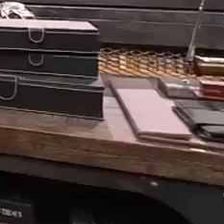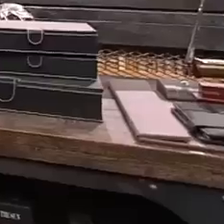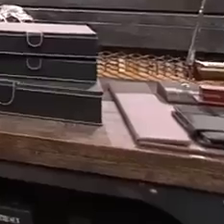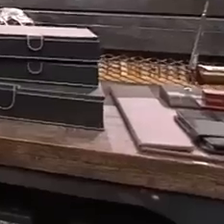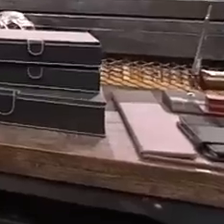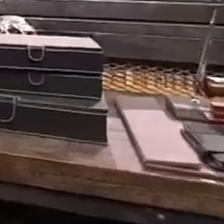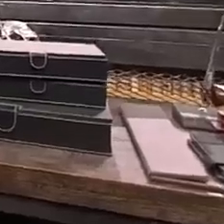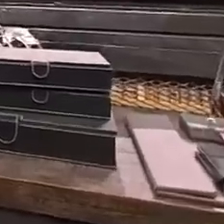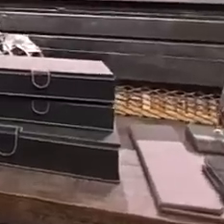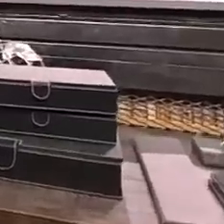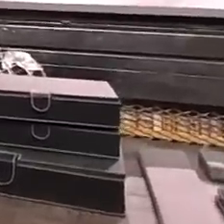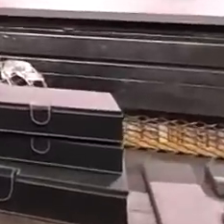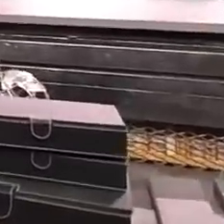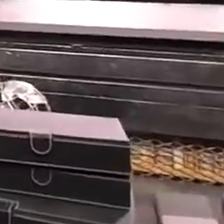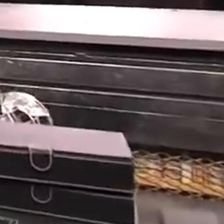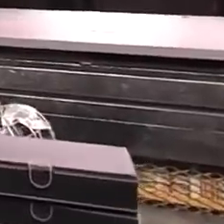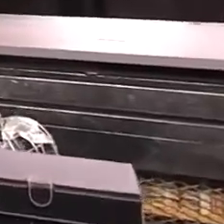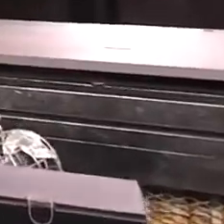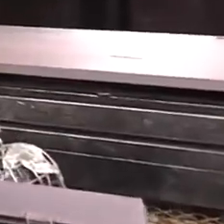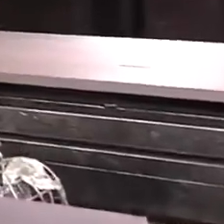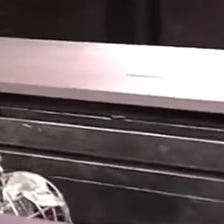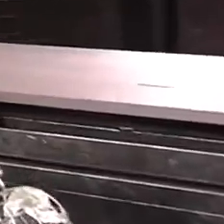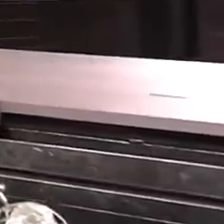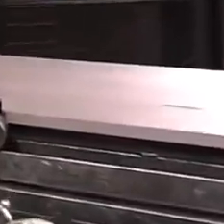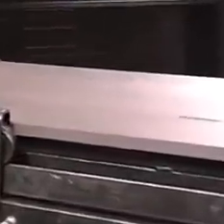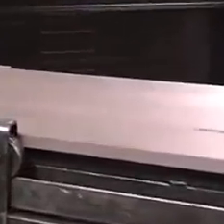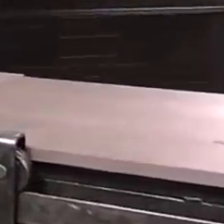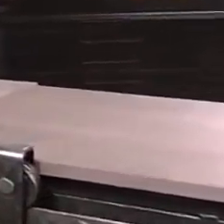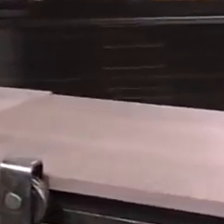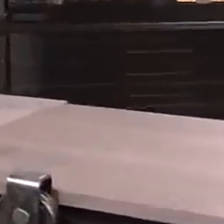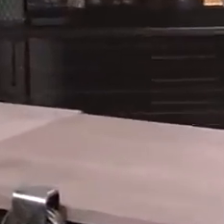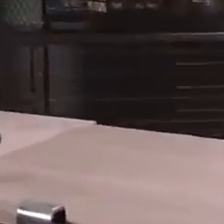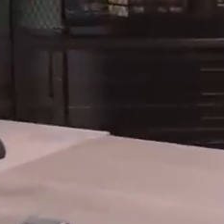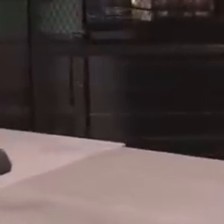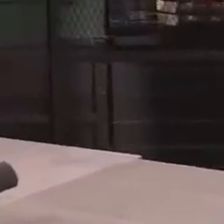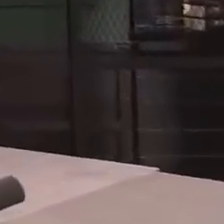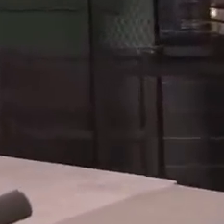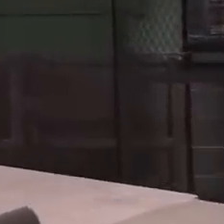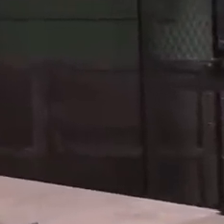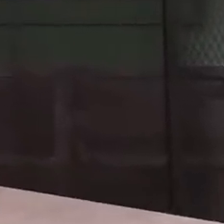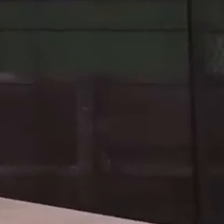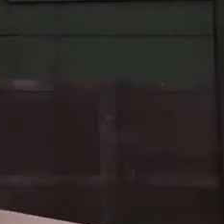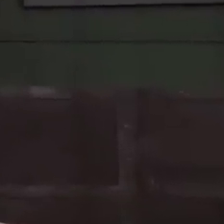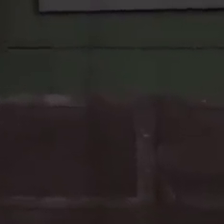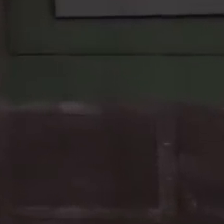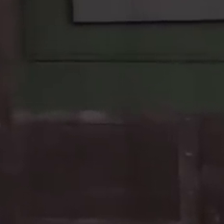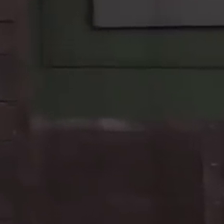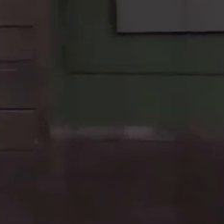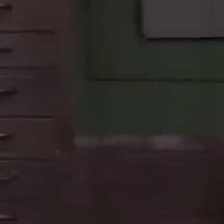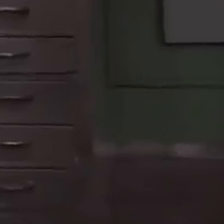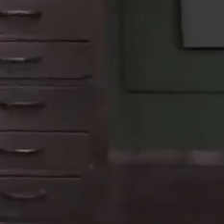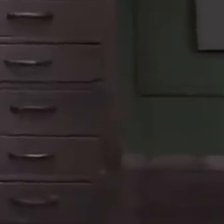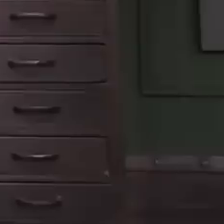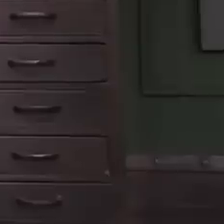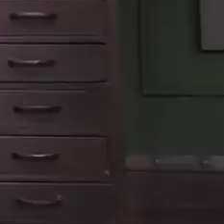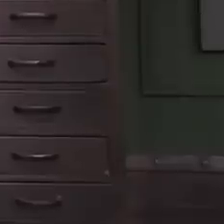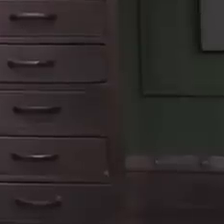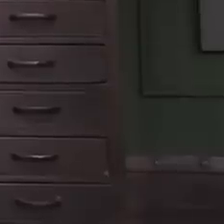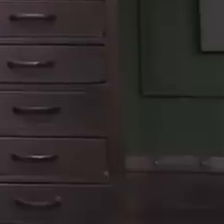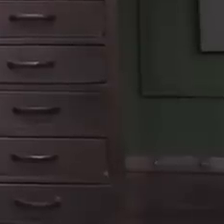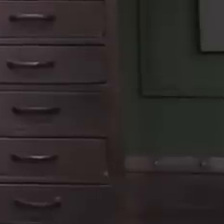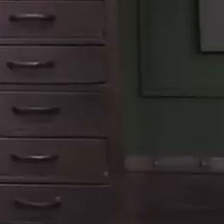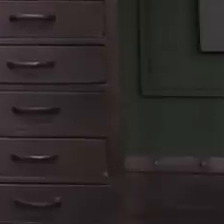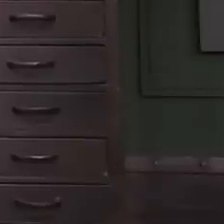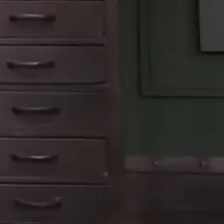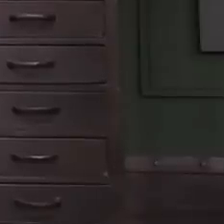정리하고요. 이 사건의 진실을 추적하고 싶으십니까? 그렇다면 사반 채널을 구독해 주세요. 지금까지 이자연 기자였습니다.